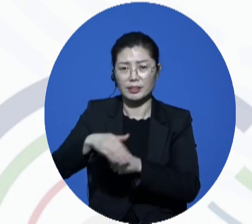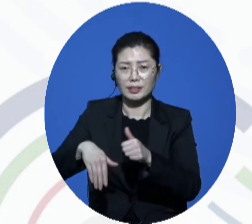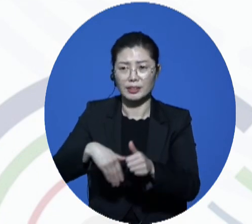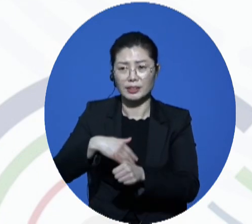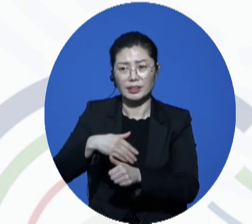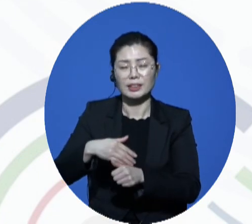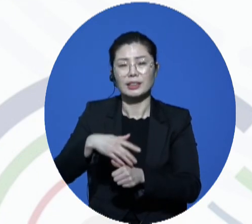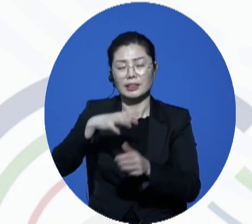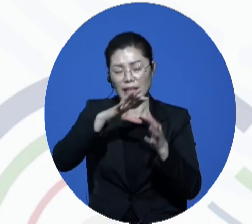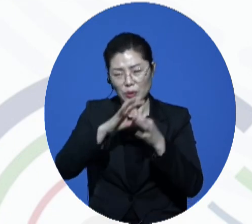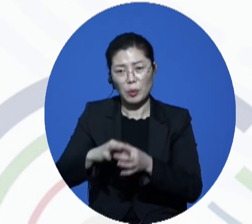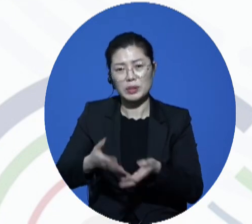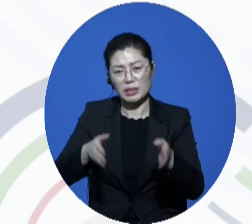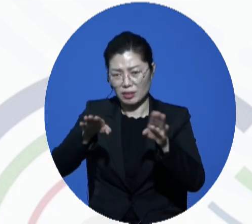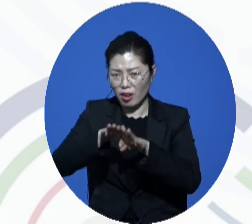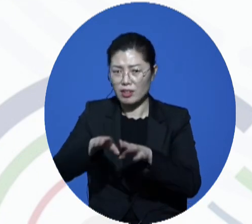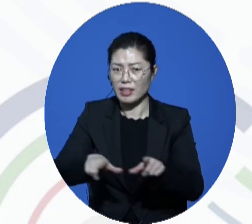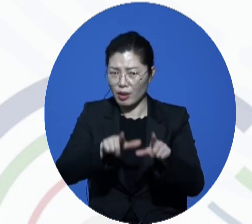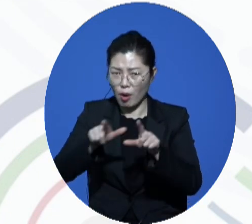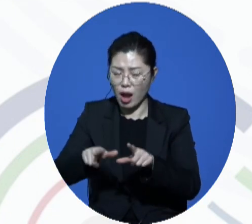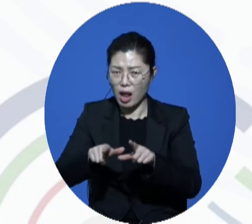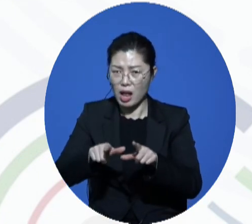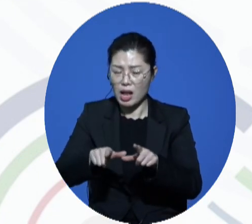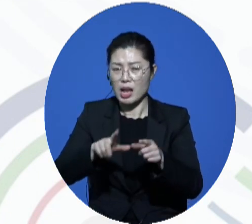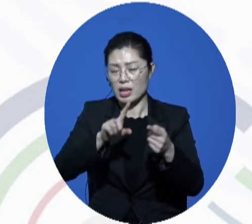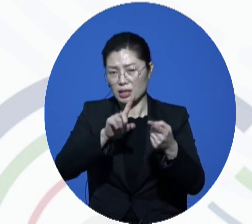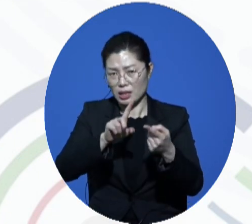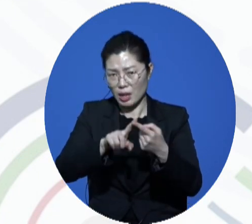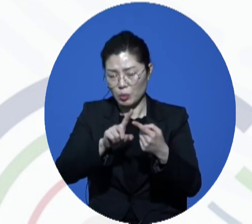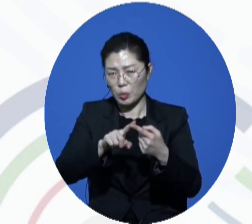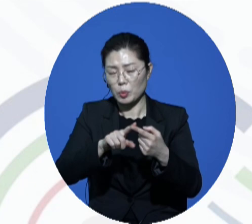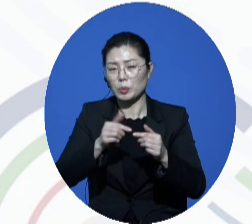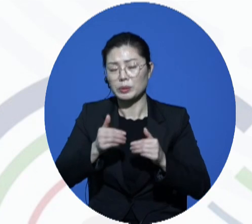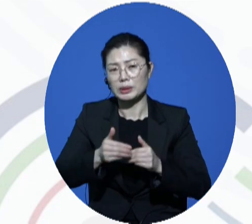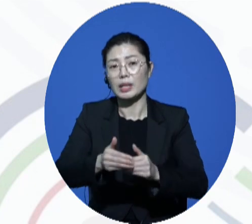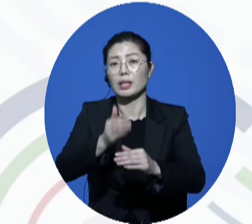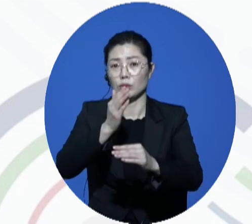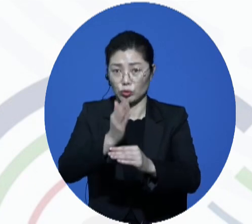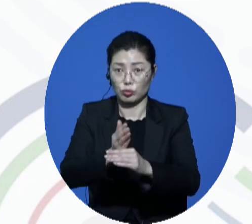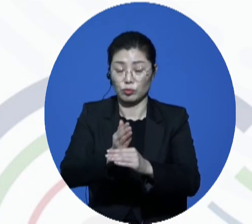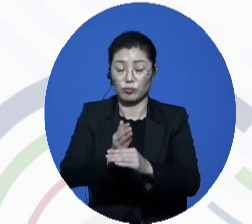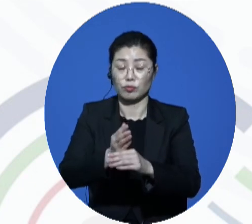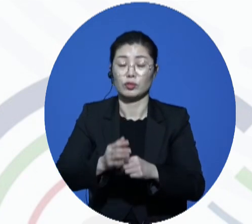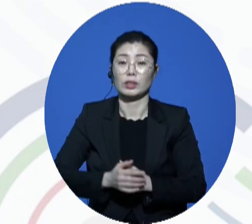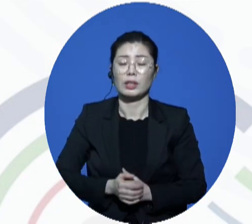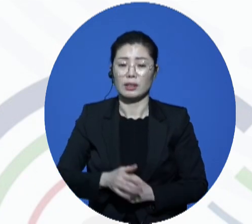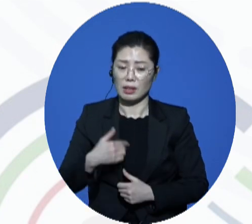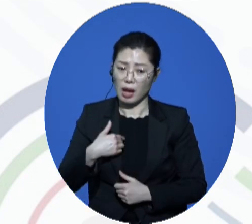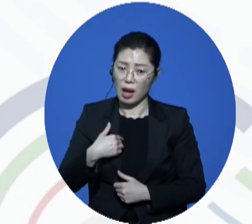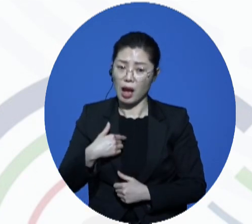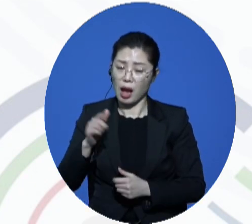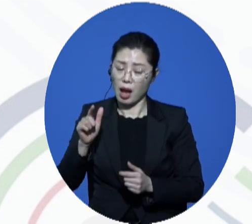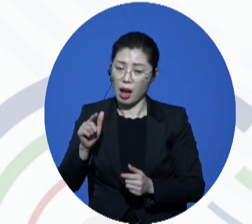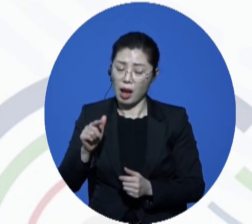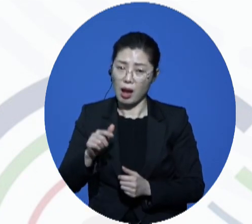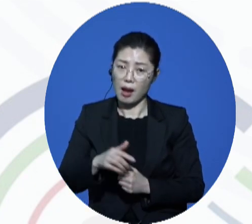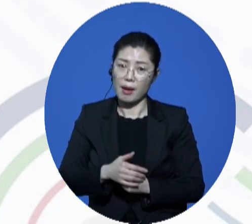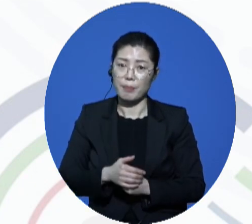강한 편입니다. 그래서 확고히 자리 잡고 있기 때문에, 그래서 제가 보기에는 하루 중에